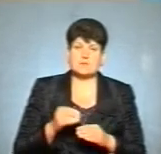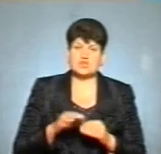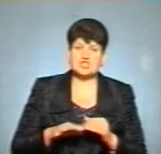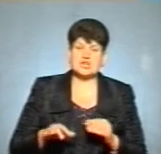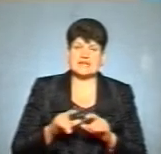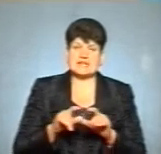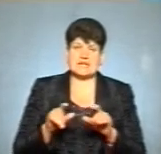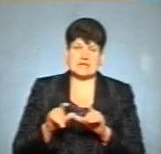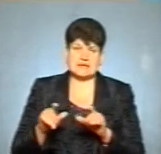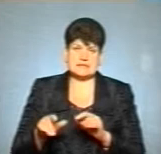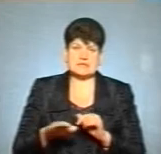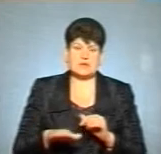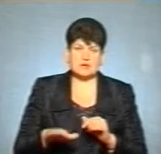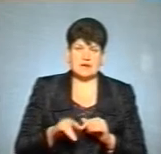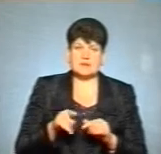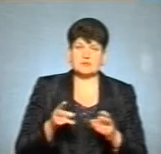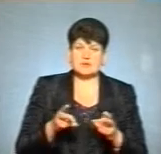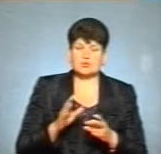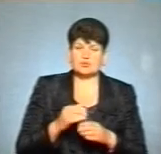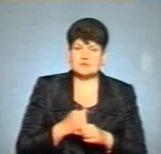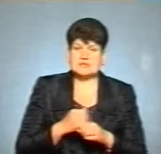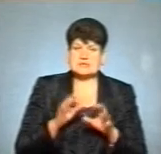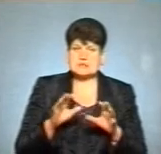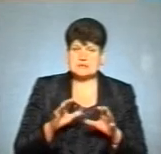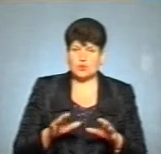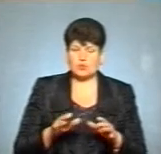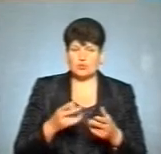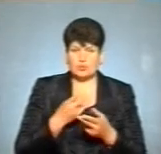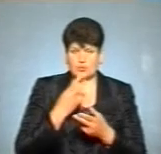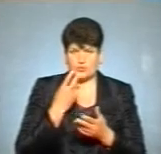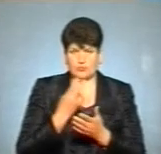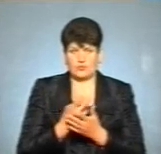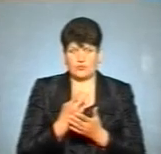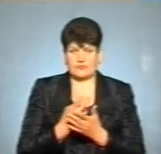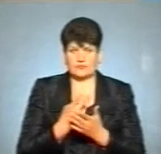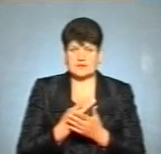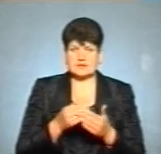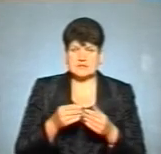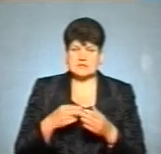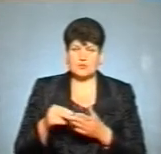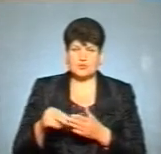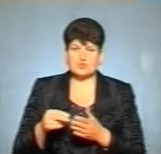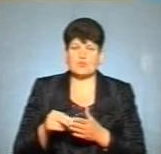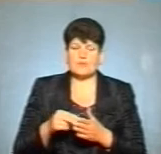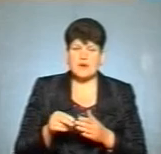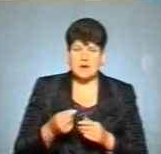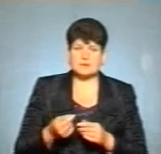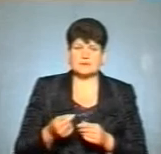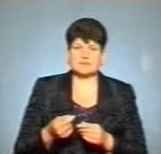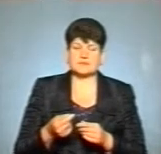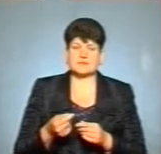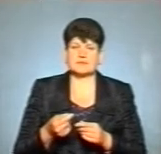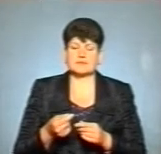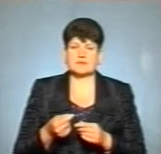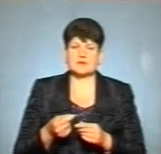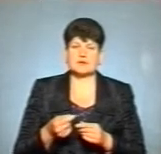що говоримо про територіальні, їм потрібно буде працювати з законом про публічні закупівлі, для того, щоб закуповувати безпосередньо і ті власне, речі.